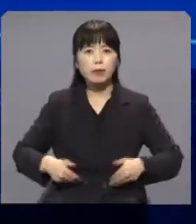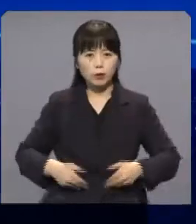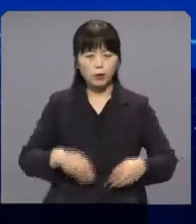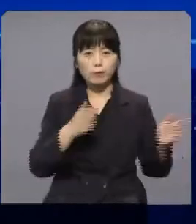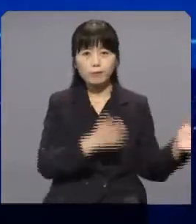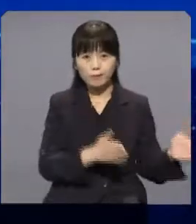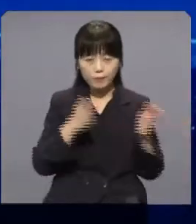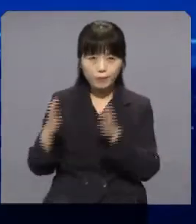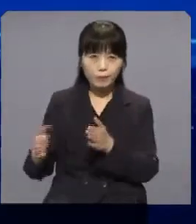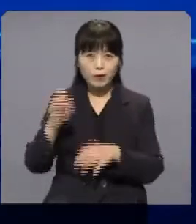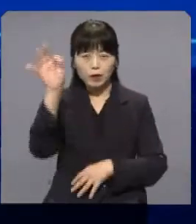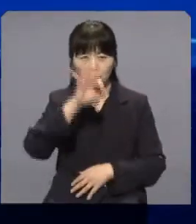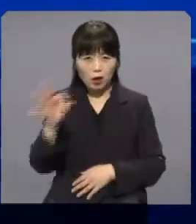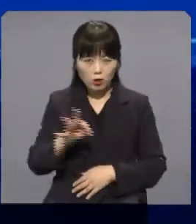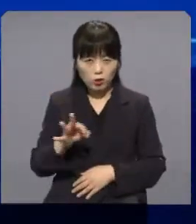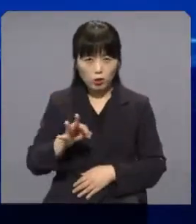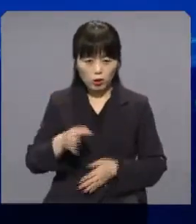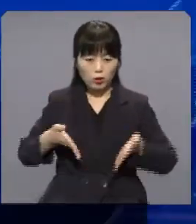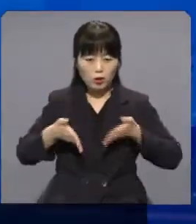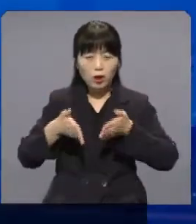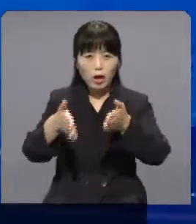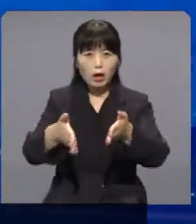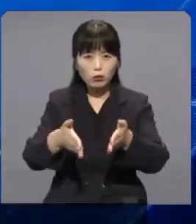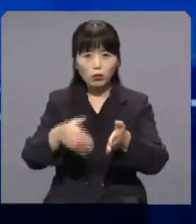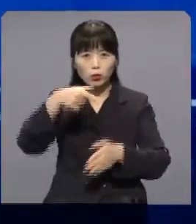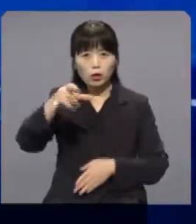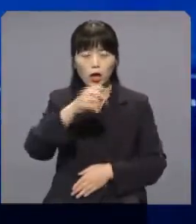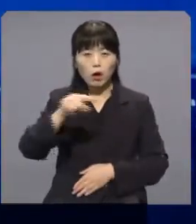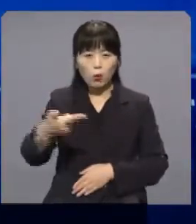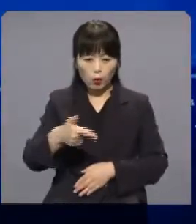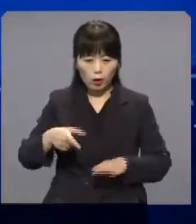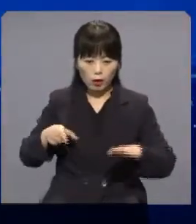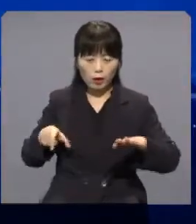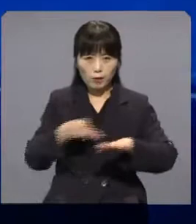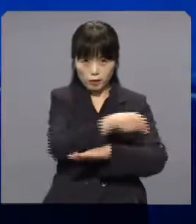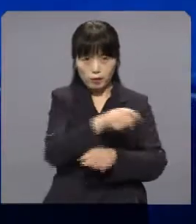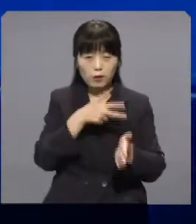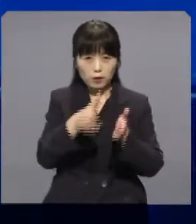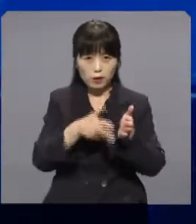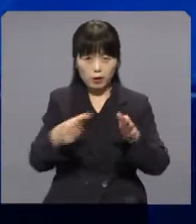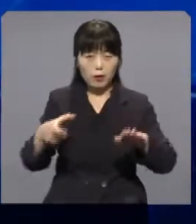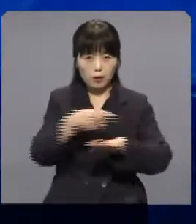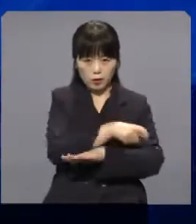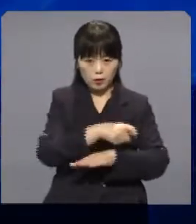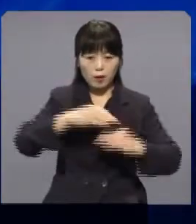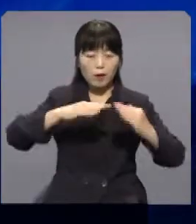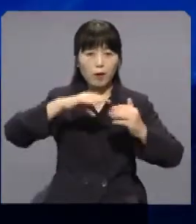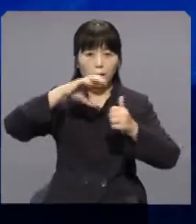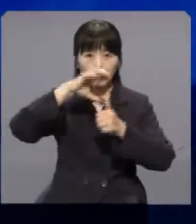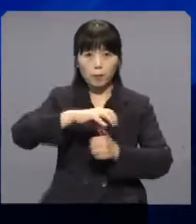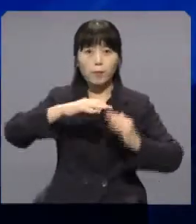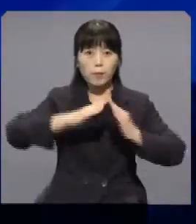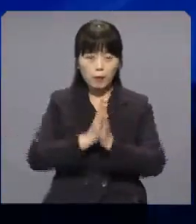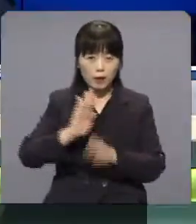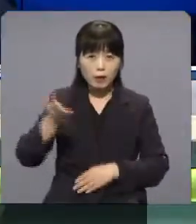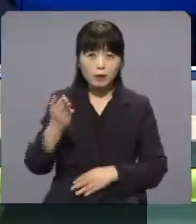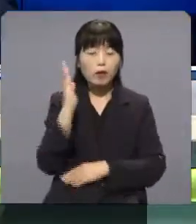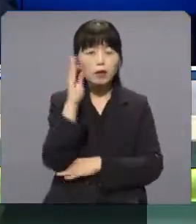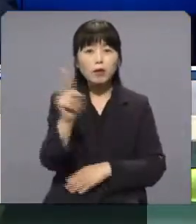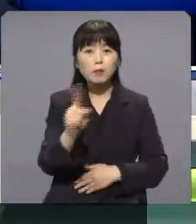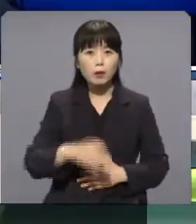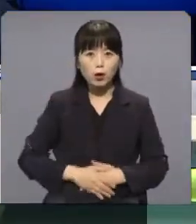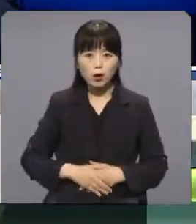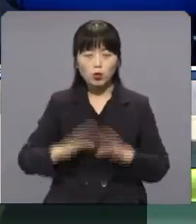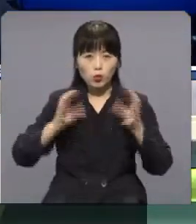다음 소식인데요 연천군 을 가로지르는 경원선 철도 건널목이 잇따라 폐쇄된 다고 합니다 이것도 어떻게 됩니까 아 국가